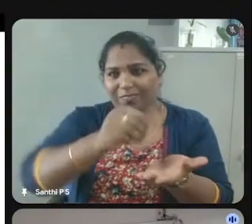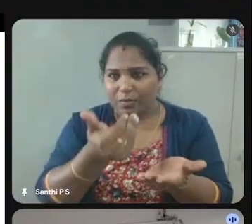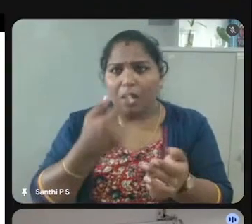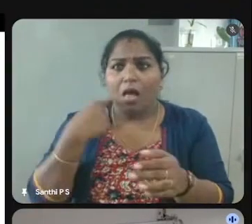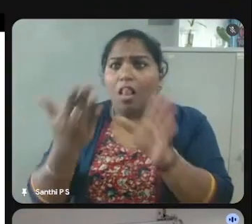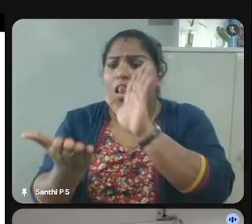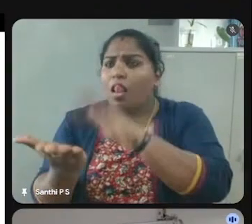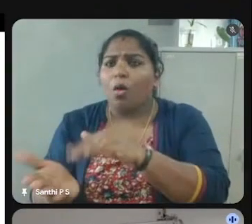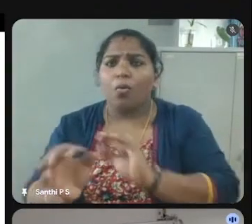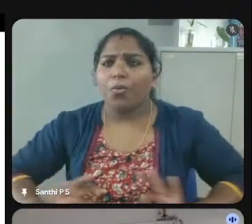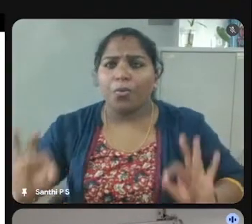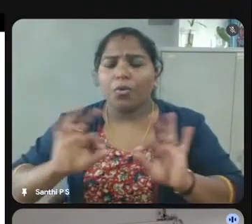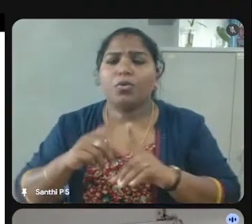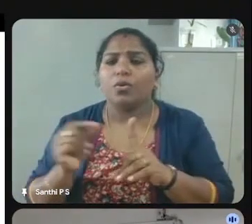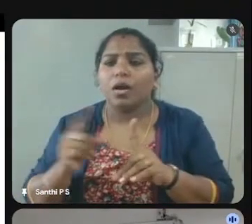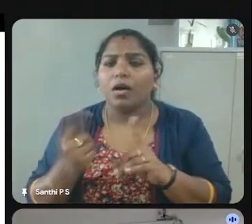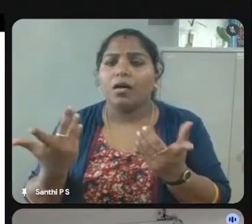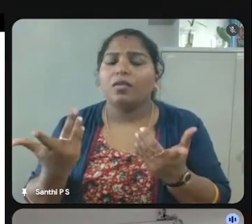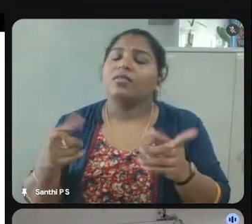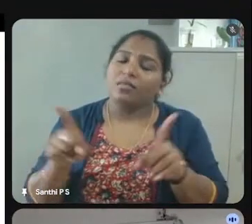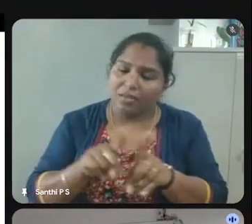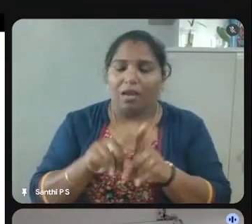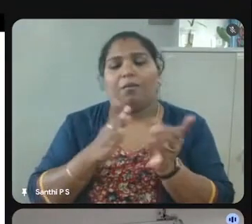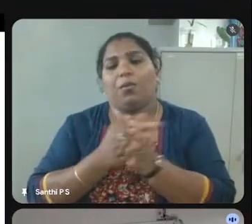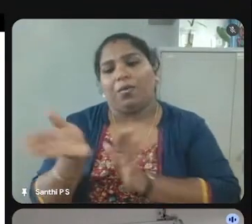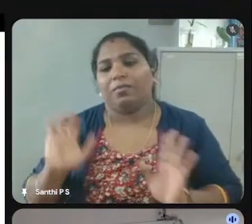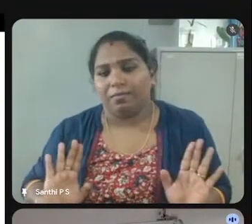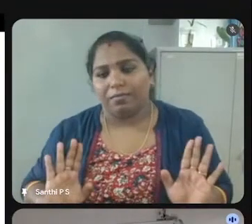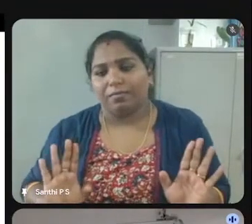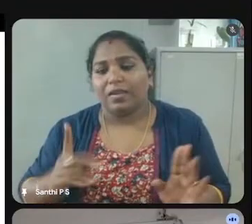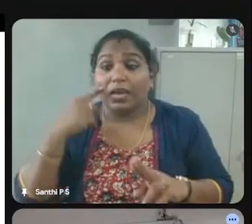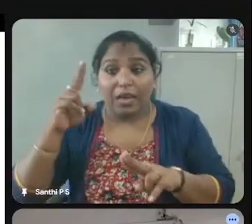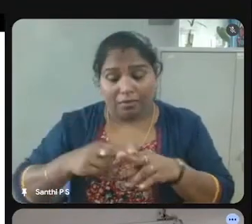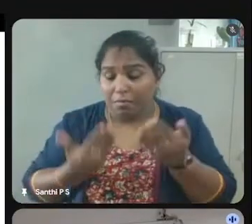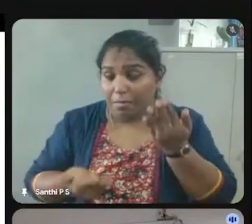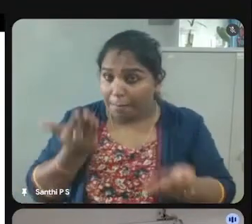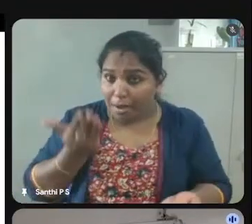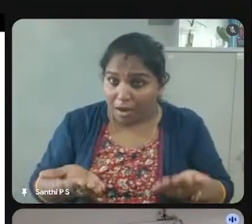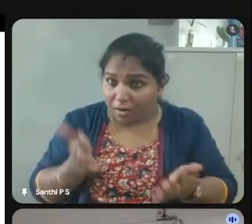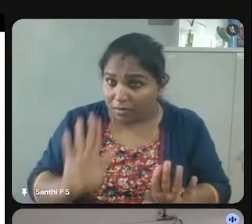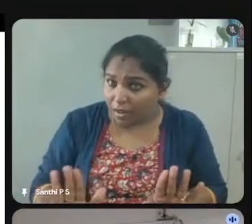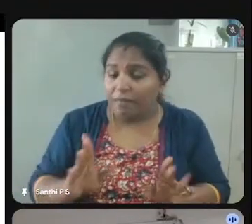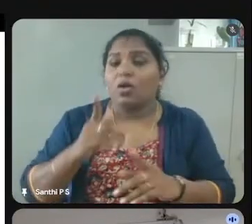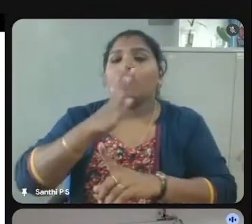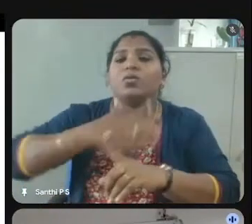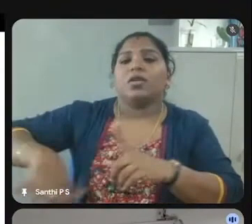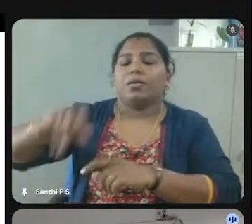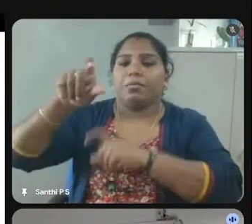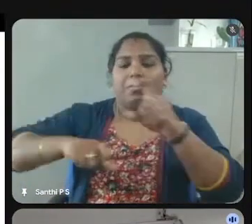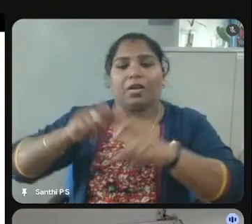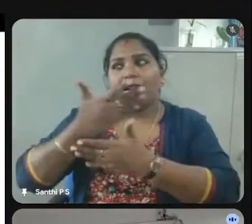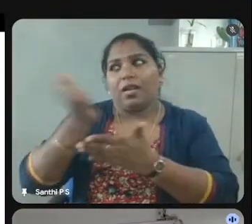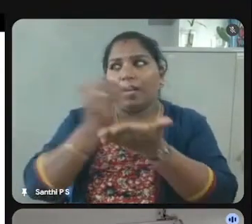ഓക്കെ ആണ് എന്നുള്ള രീതിയിൽ, ബാലൻസ്ഡ് ആണ് എന്നുള്ള രീതിയിൽ നമ്മൾ പോവുകയാണെന്നുണ്ടെങ്കിൽ തീർച്ചയായിട്ടും ആ ഒരു ചേഞ്ച് നമുക്ക് ചുറ്റും നിൽക്കുന്നവർക്കും നമുക്ക്